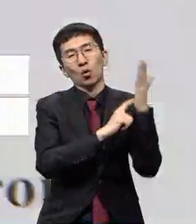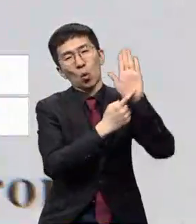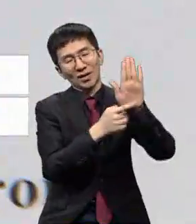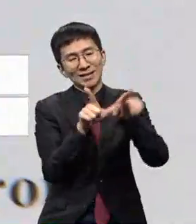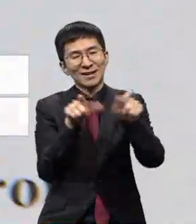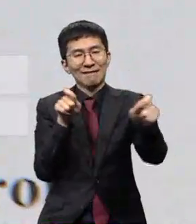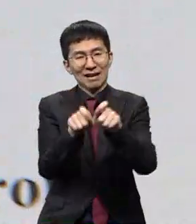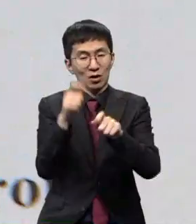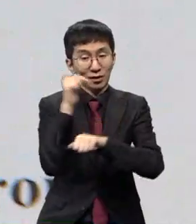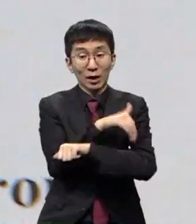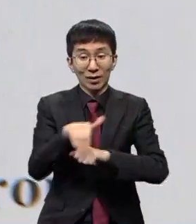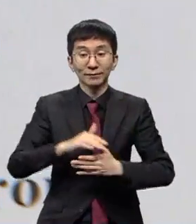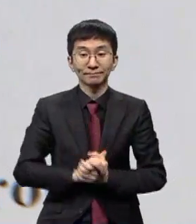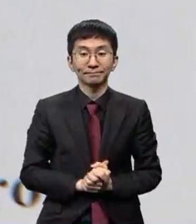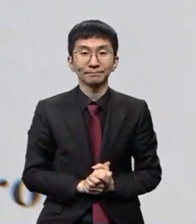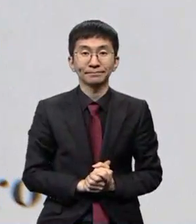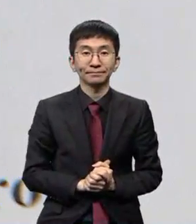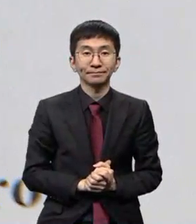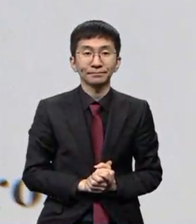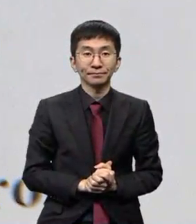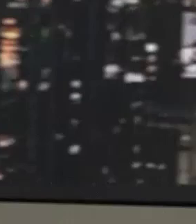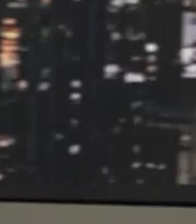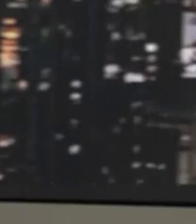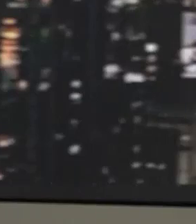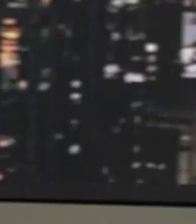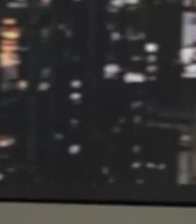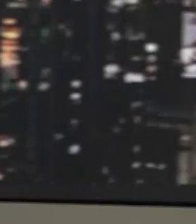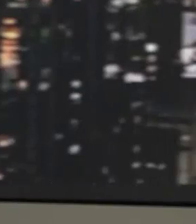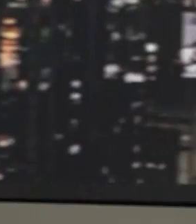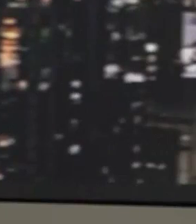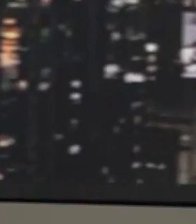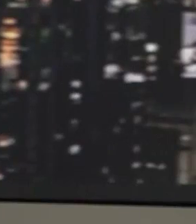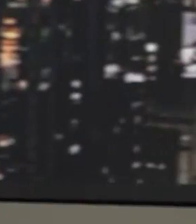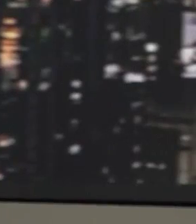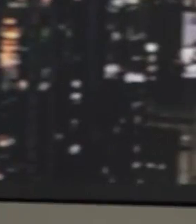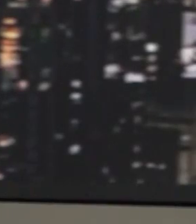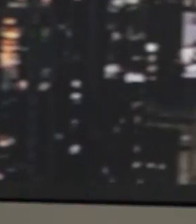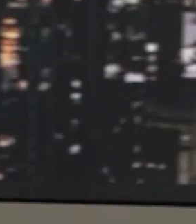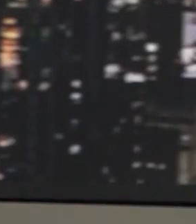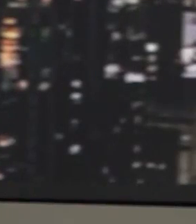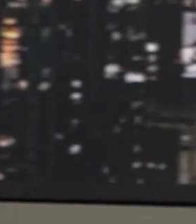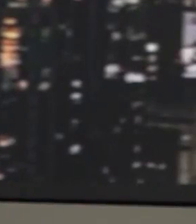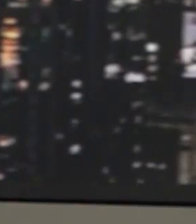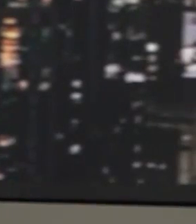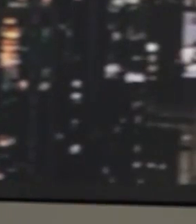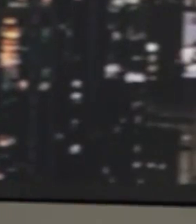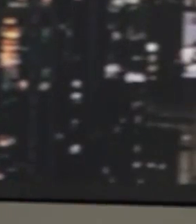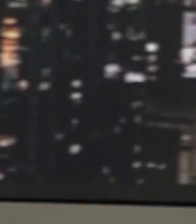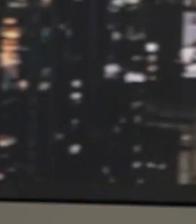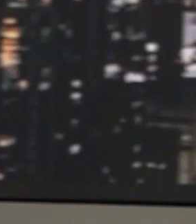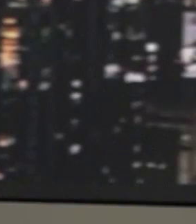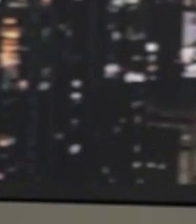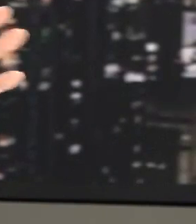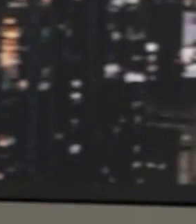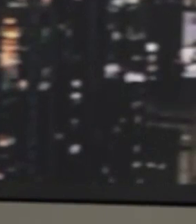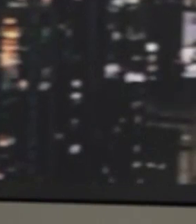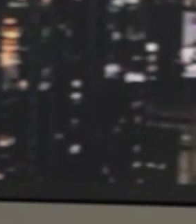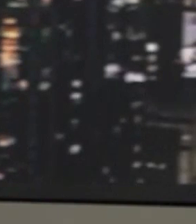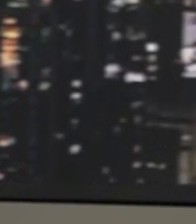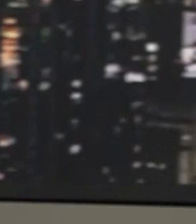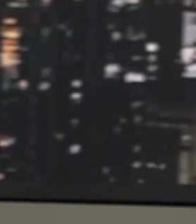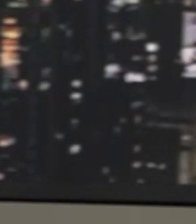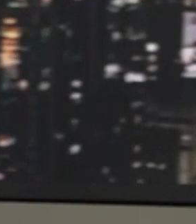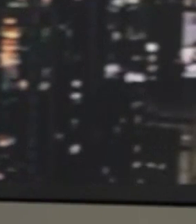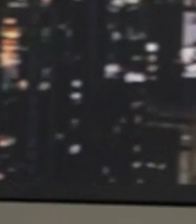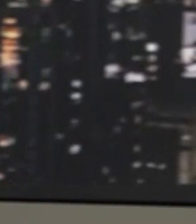예정입니다. SBS 곽상은입니다. 네, 안녕하십니까. 김현우입니다. 더 많은 뉴스와 라이브 이벤트를 보고 싶으시면 화면